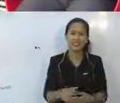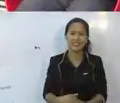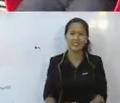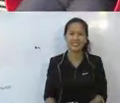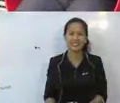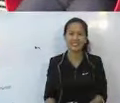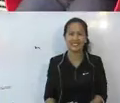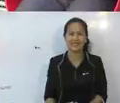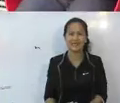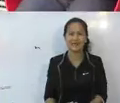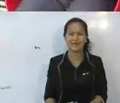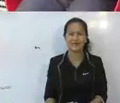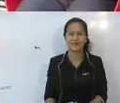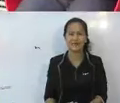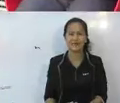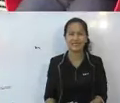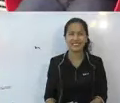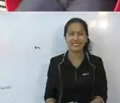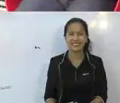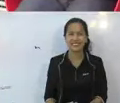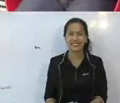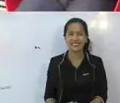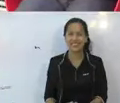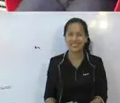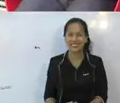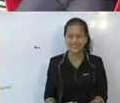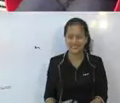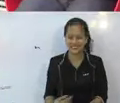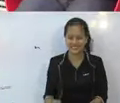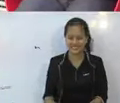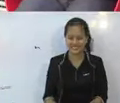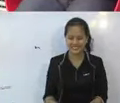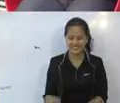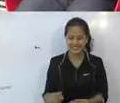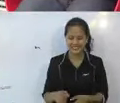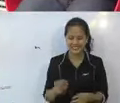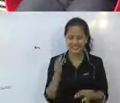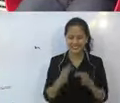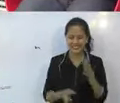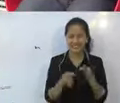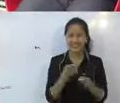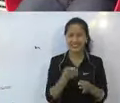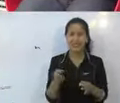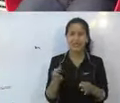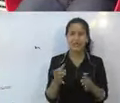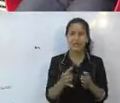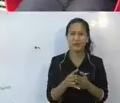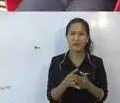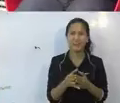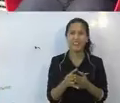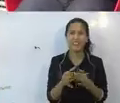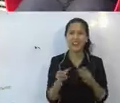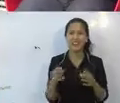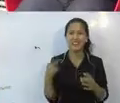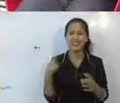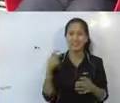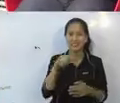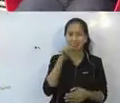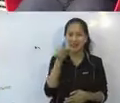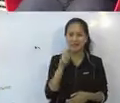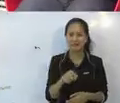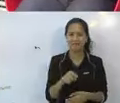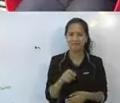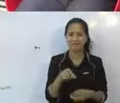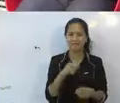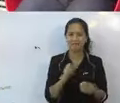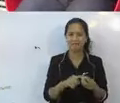No? Kaya stay tuned in lang po kayo dyan. If you have any questions, mga kapatid, like for example, patungkol sa mga nutrisyon or patungkol sa mga